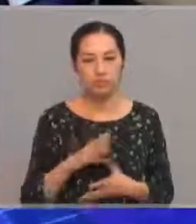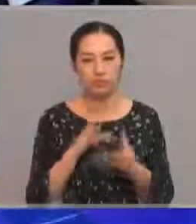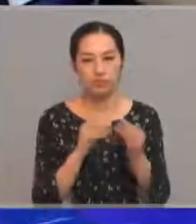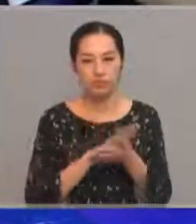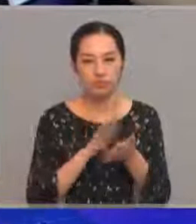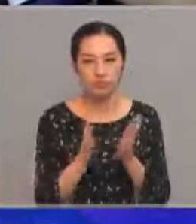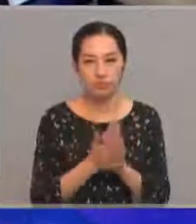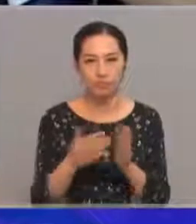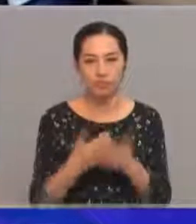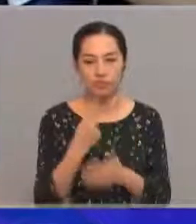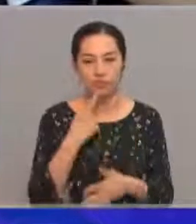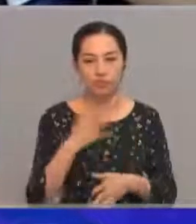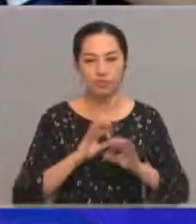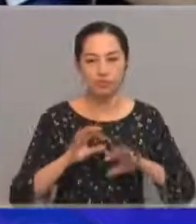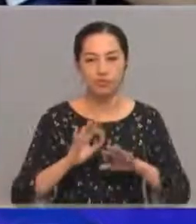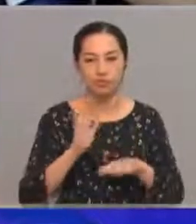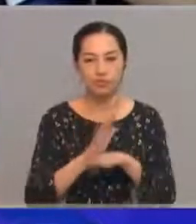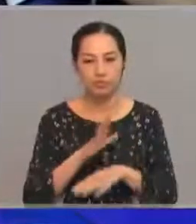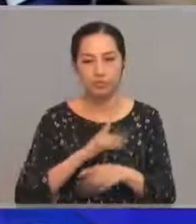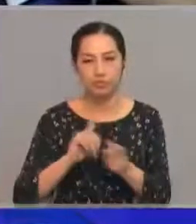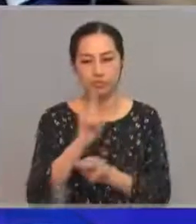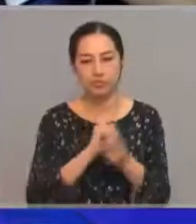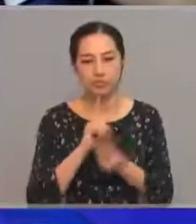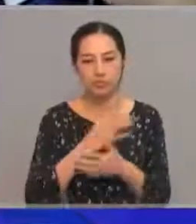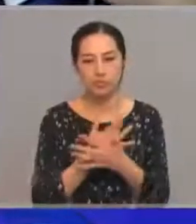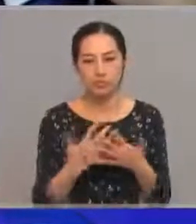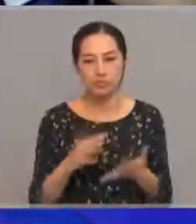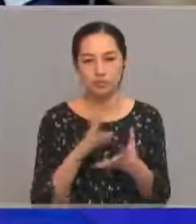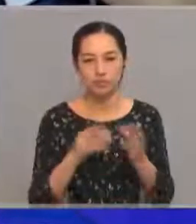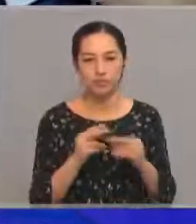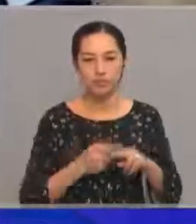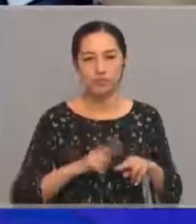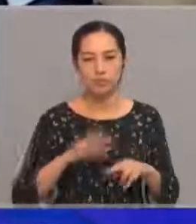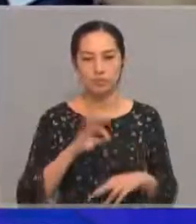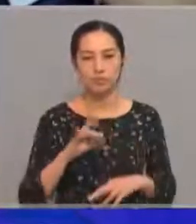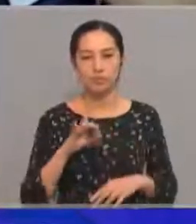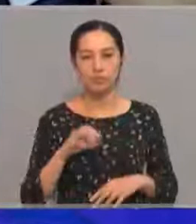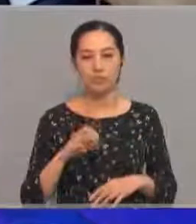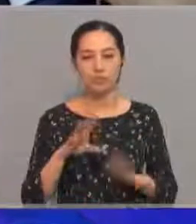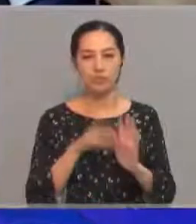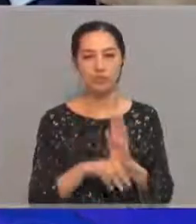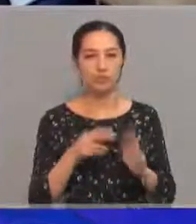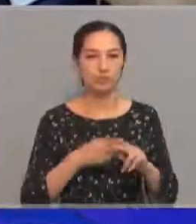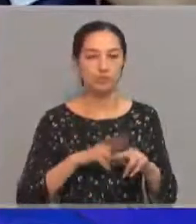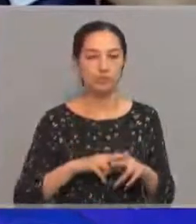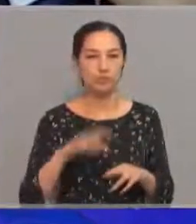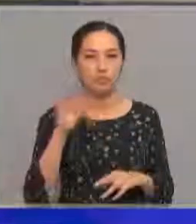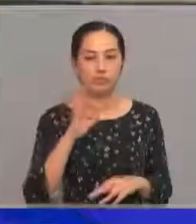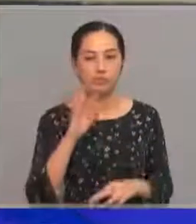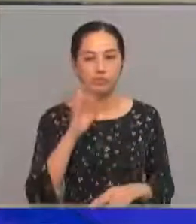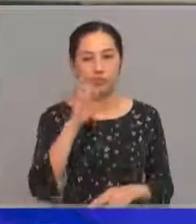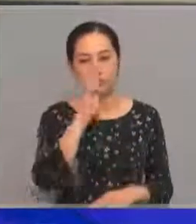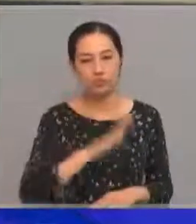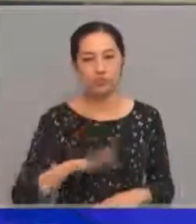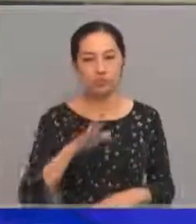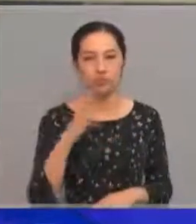Новое послание несет в себе целый ряд изменений во всех сферах. Реформы президента коснулись и географическую сферу в региональном